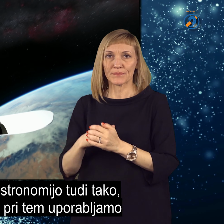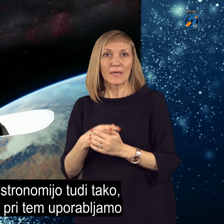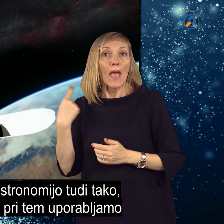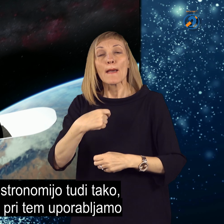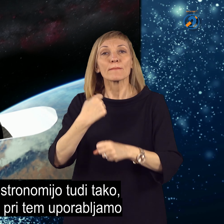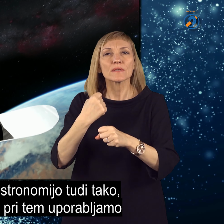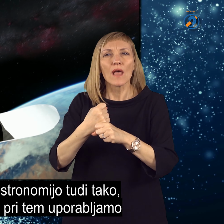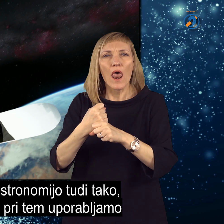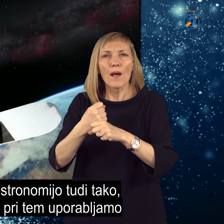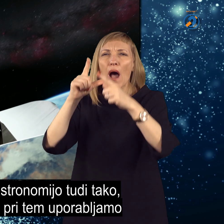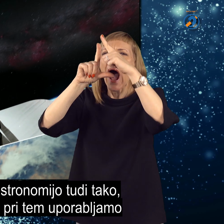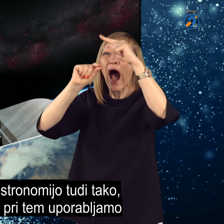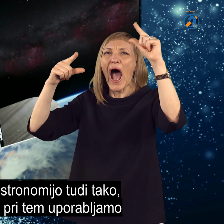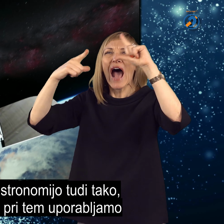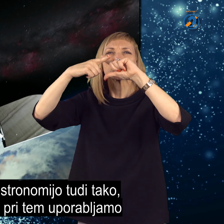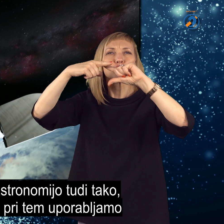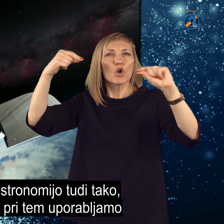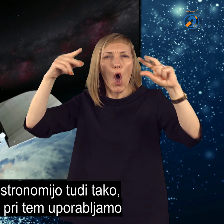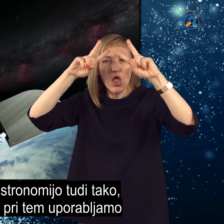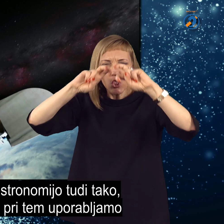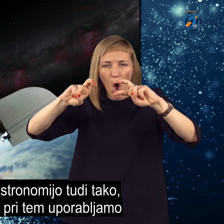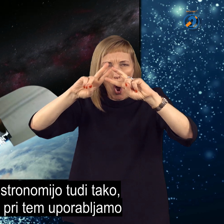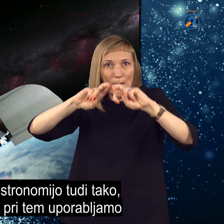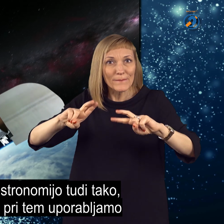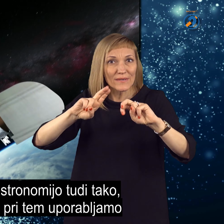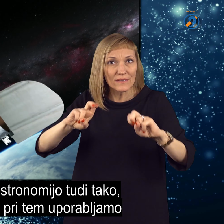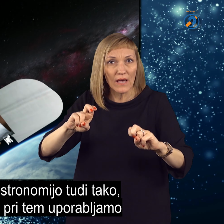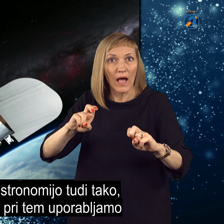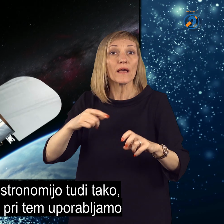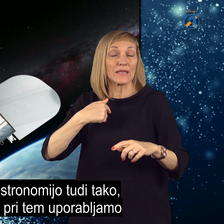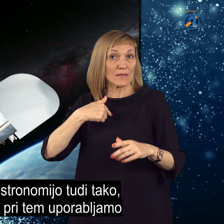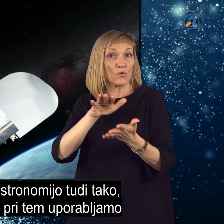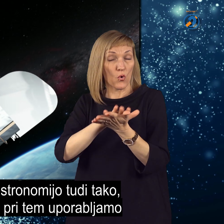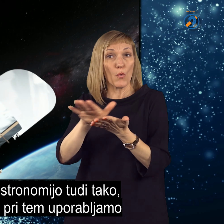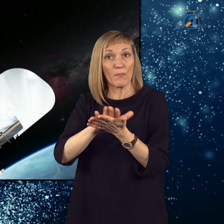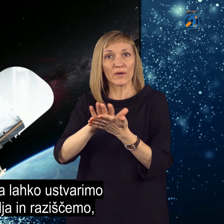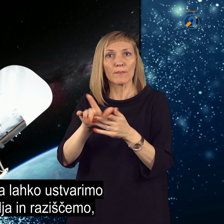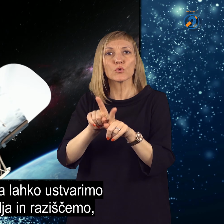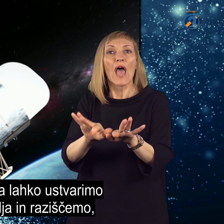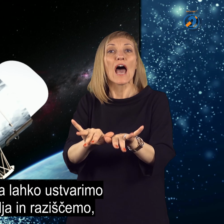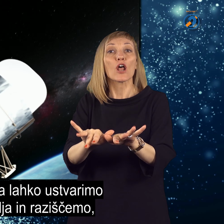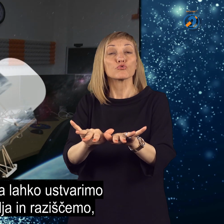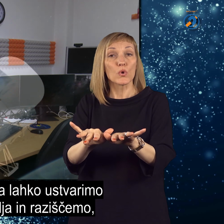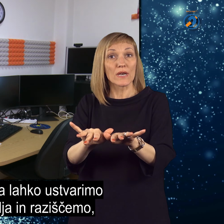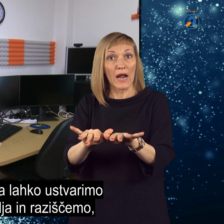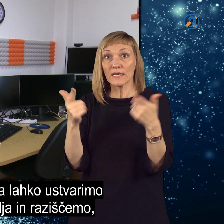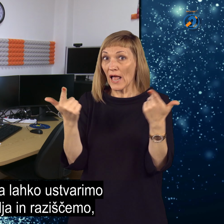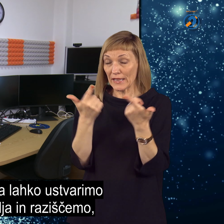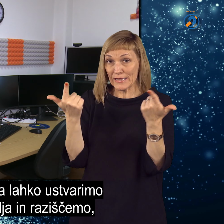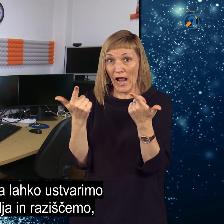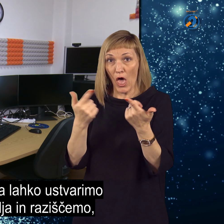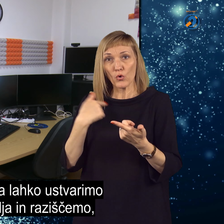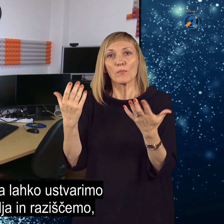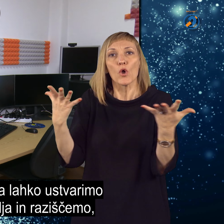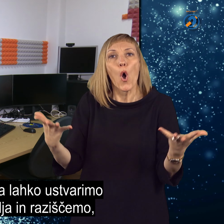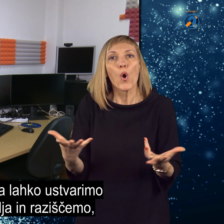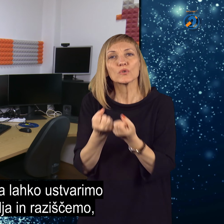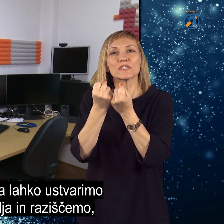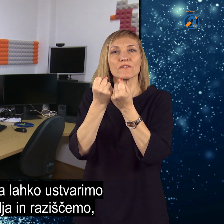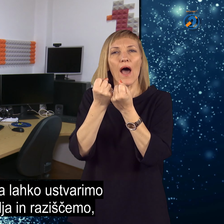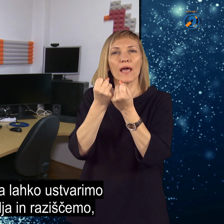Ukvarjamo se z astronomijo tudi tako, da raziskujemo in pri tem uporabljamo tudi računalnike, da lahko tudi